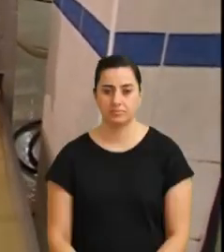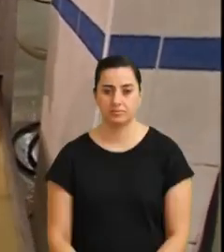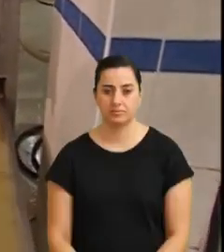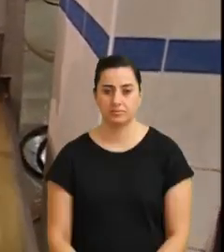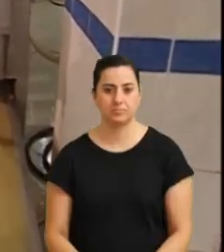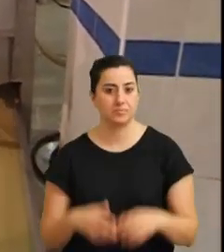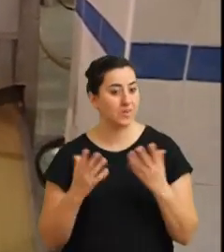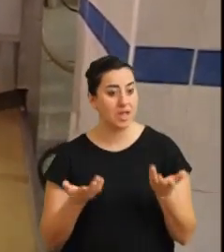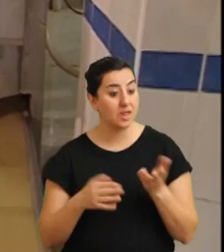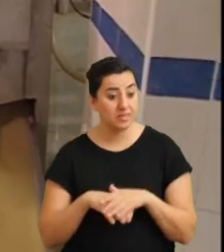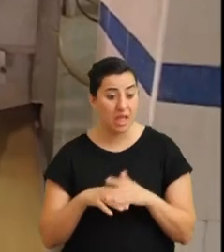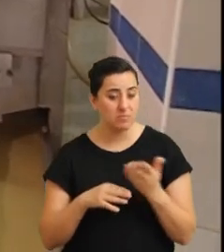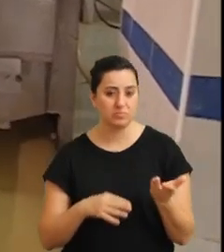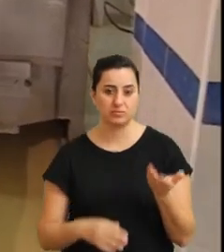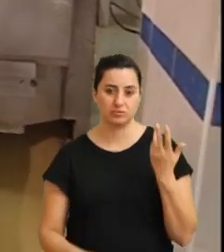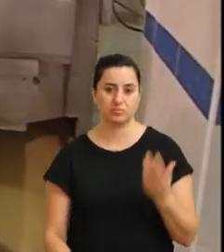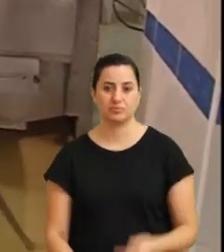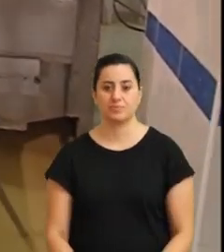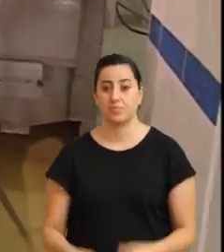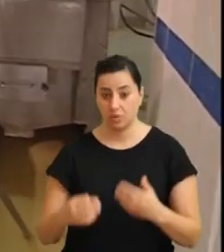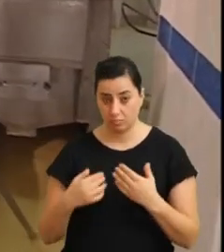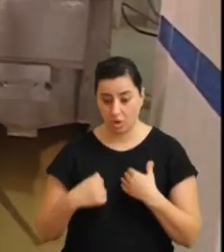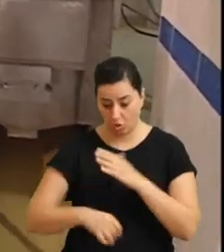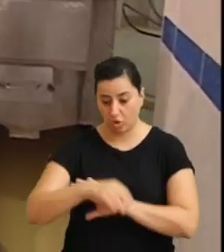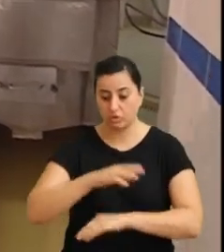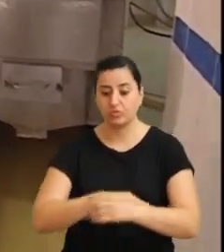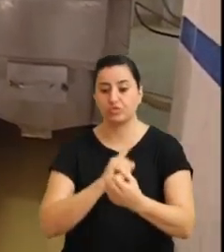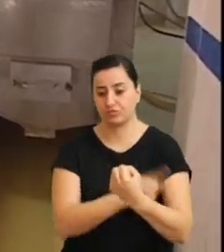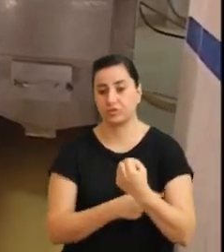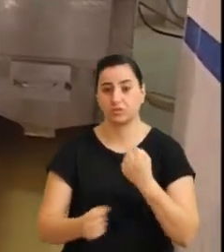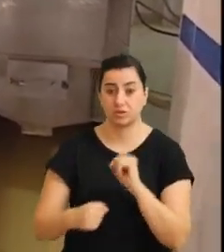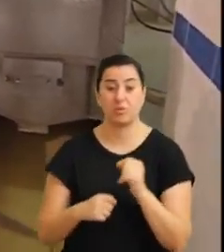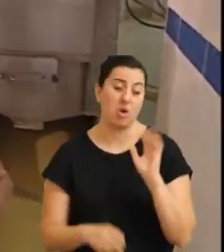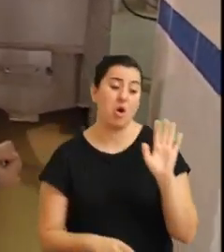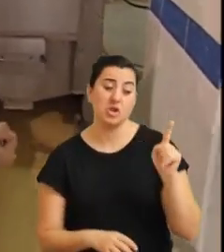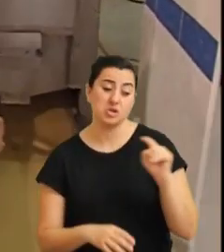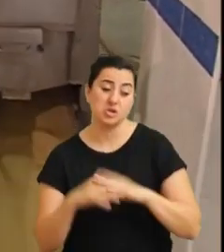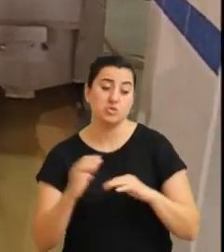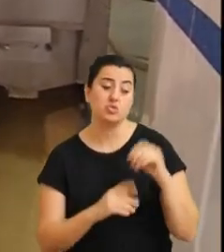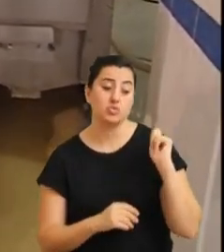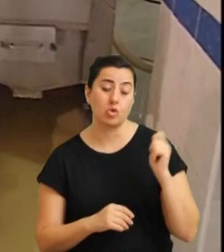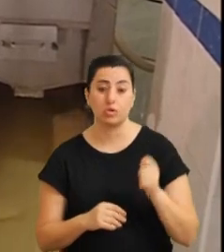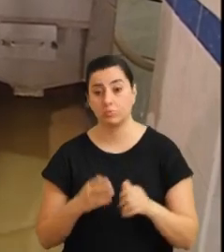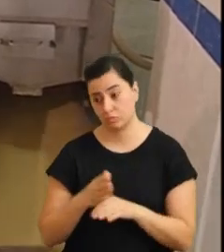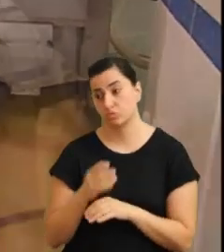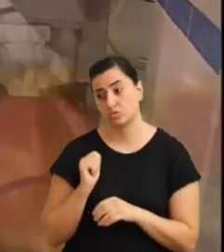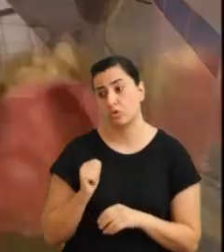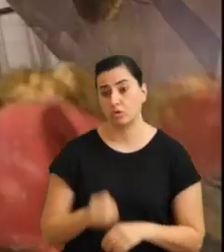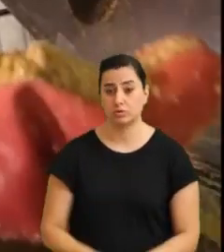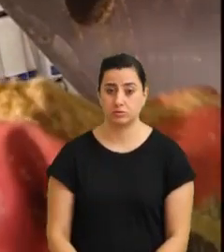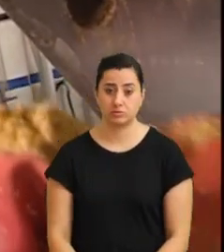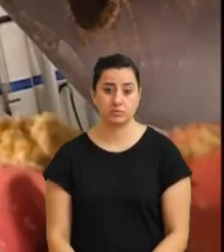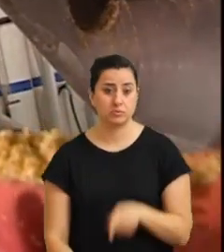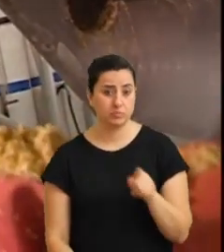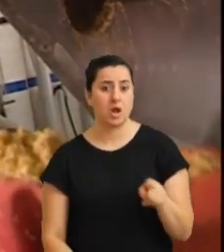Ne yapmadım ki? Ne yapmadım ki? Ben burada kol kası yaptım. Aa, çok o zor bir iş. Çok. Bu da çok zor valla.